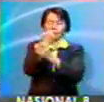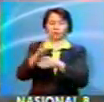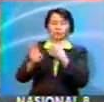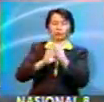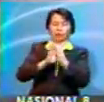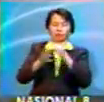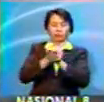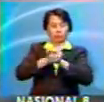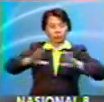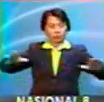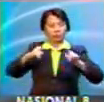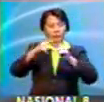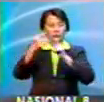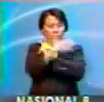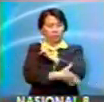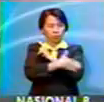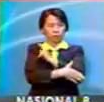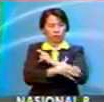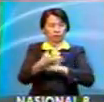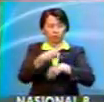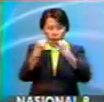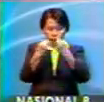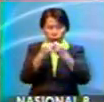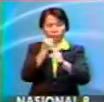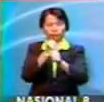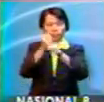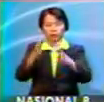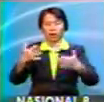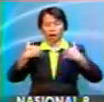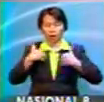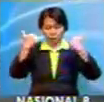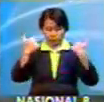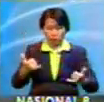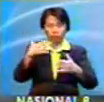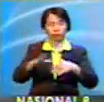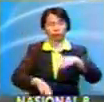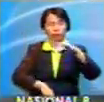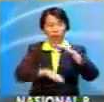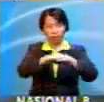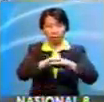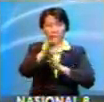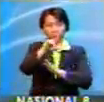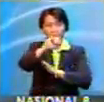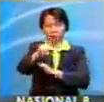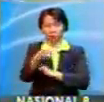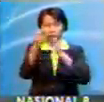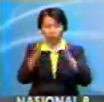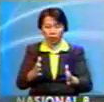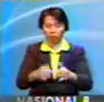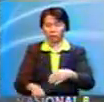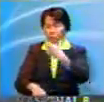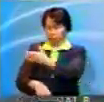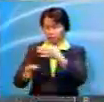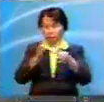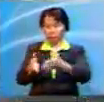ancaman keselamatan kepada negara dan jumlah pekerja asing yang ada kini sudah pun mencecah 3 juta. Beliau